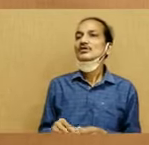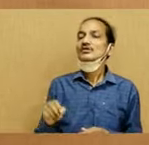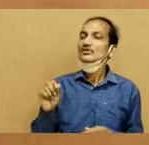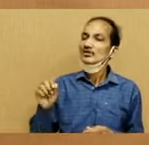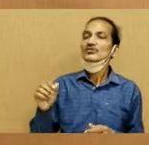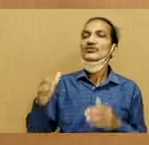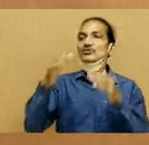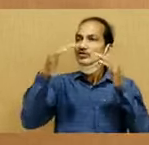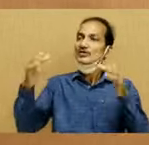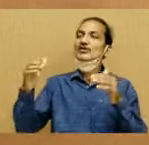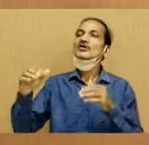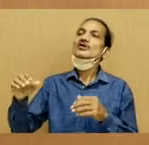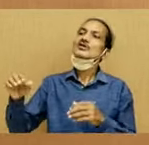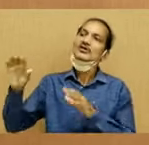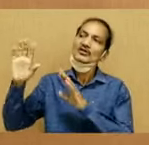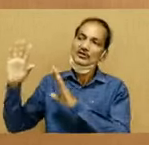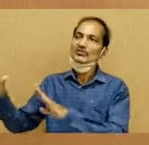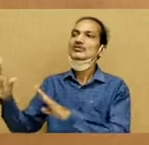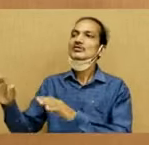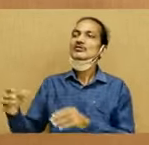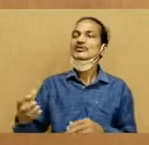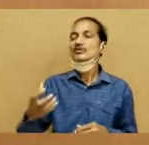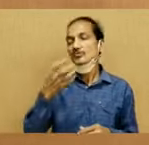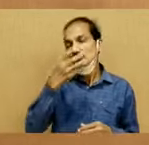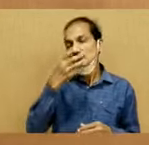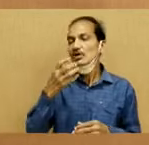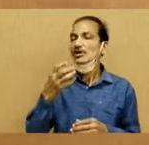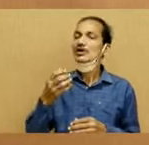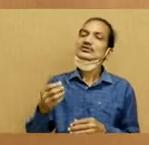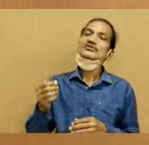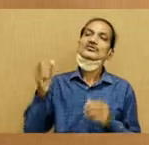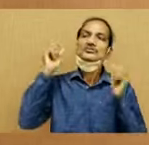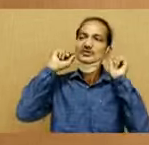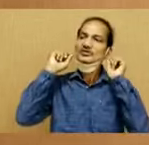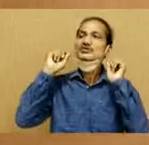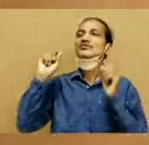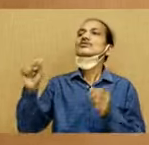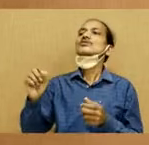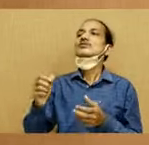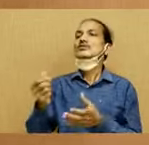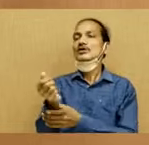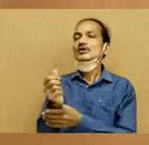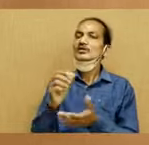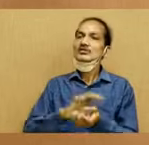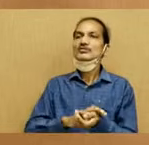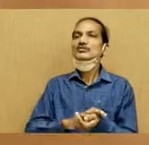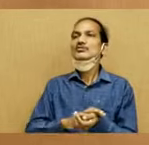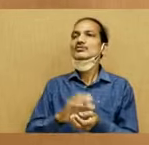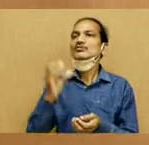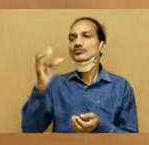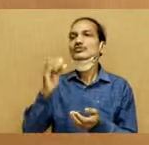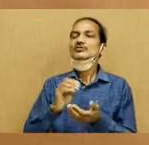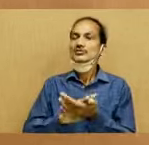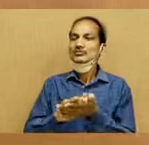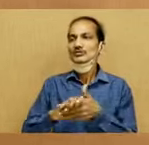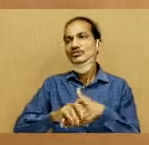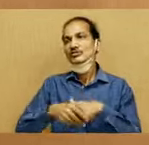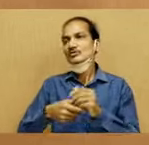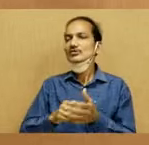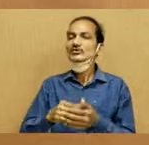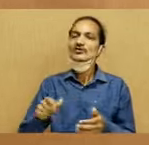ଘରେ ରହିବେ, ମାସ୍କ ପିନ୍ଧିବେ, ହାତକୁ ସାବୁନରେ ଲଗାତାର ଧୋଇବେ ଏବଂ ମୁହଁକୁ ହାତ ନେବେ